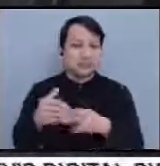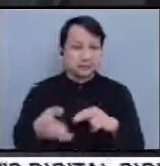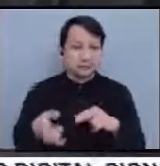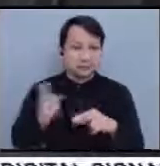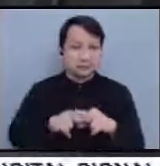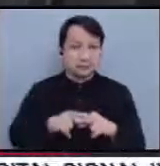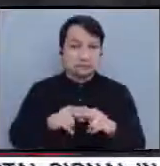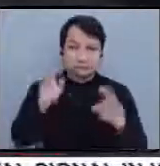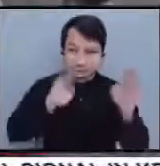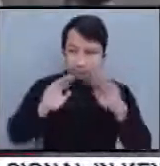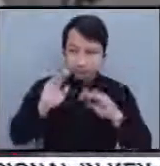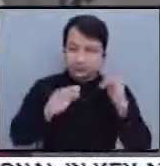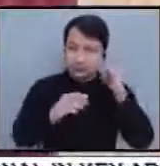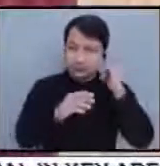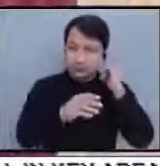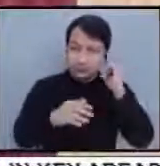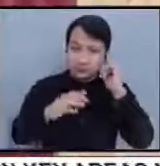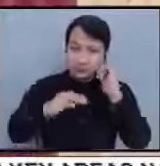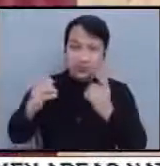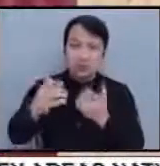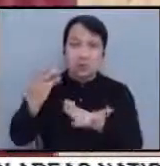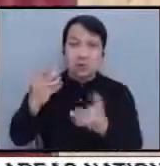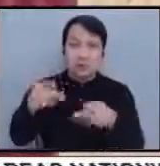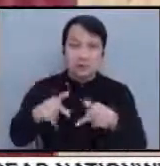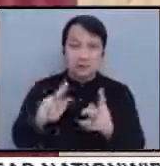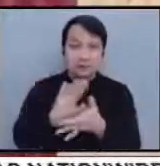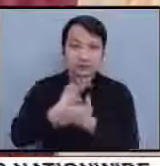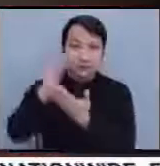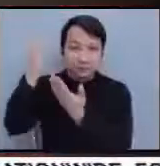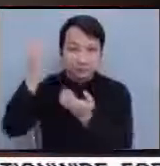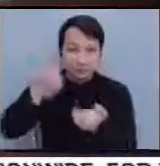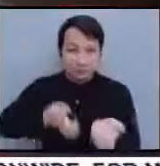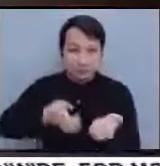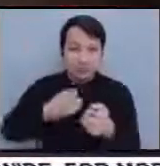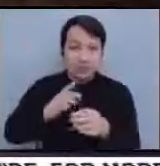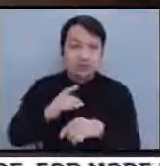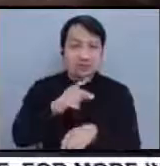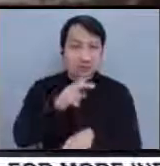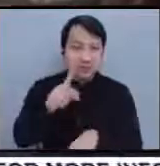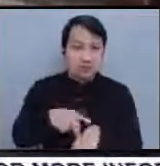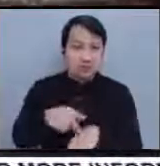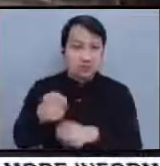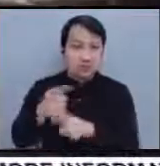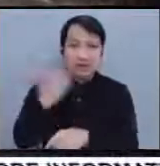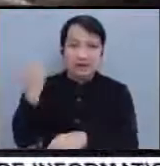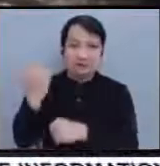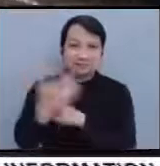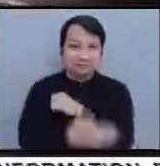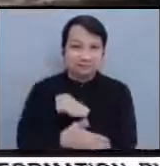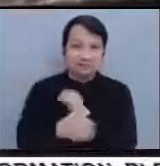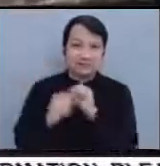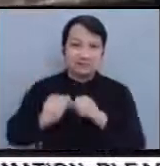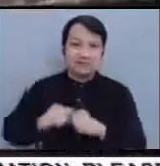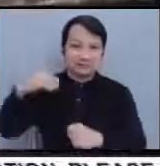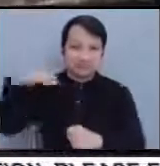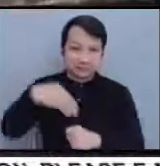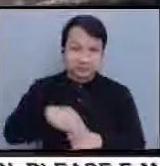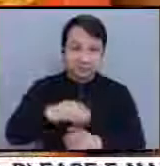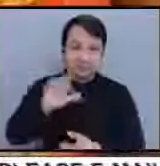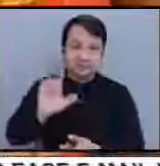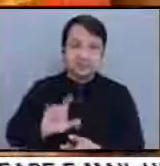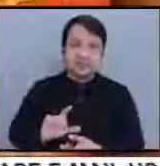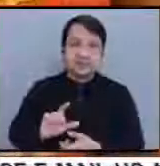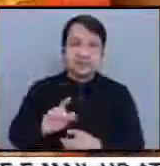ang mga magsasaka ang smuggled agricultural products na pumapasok sa bansa na nagpapabagsak sa presyo ng kanilang